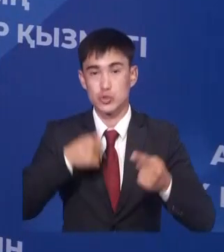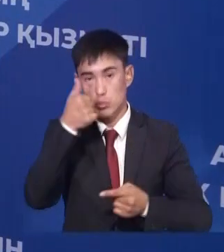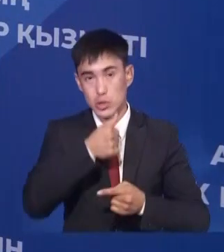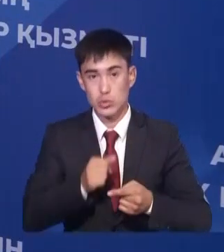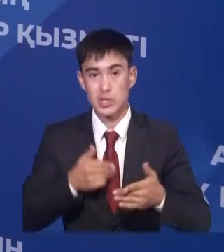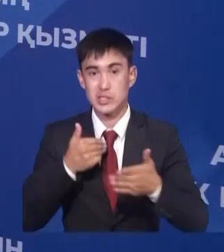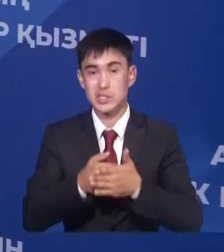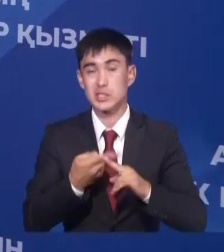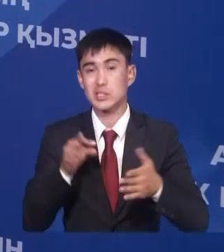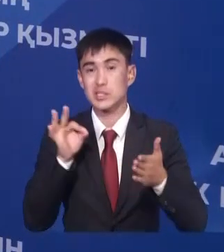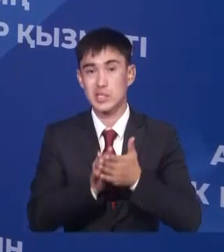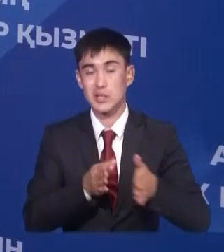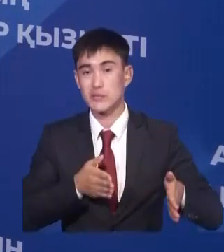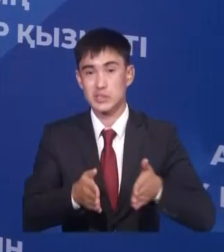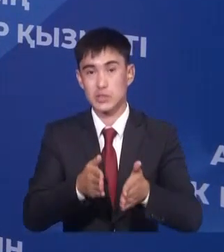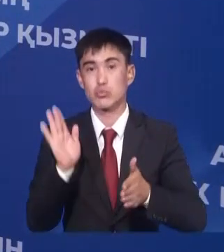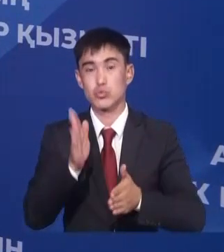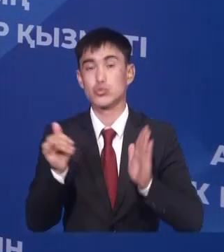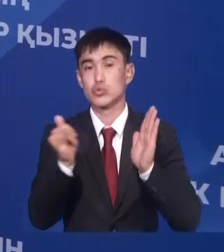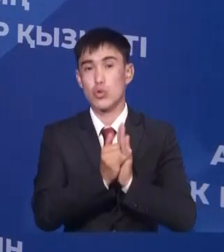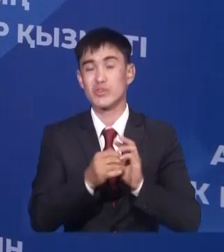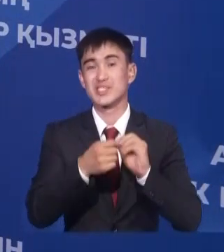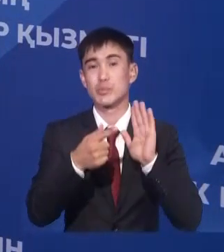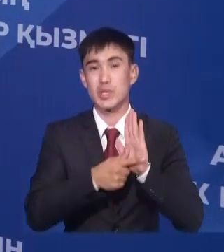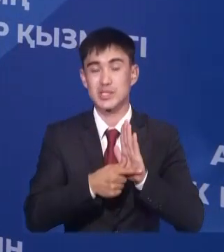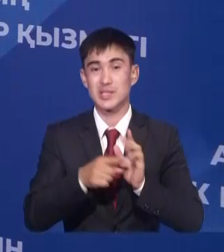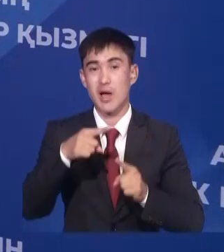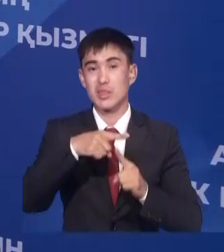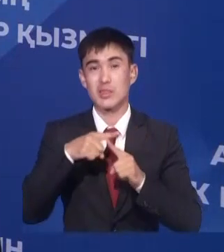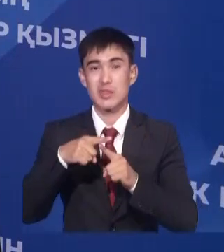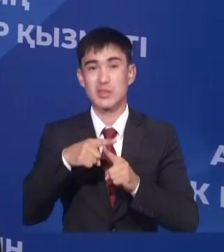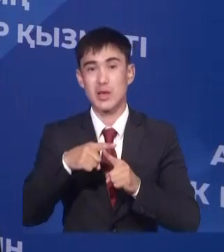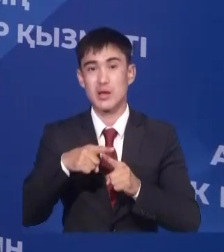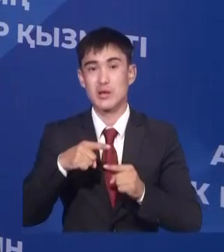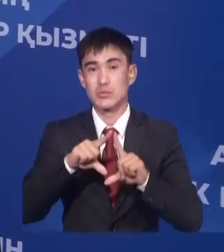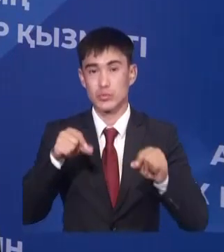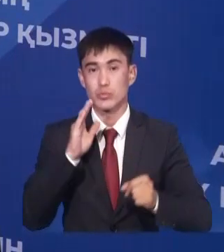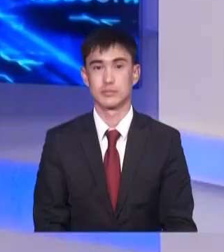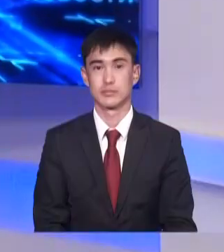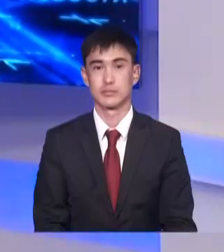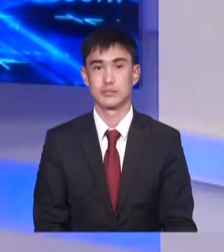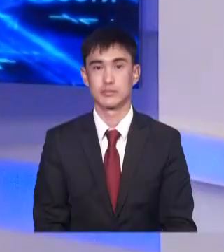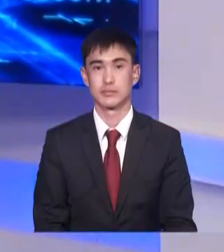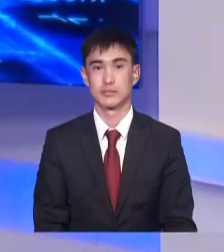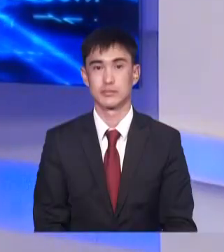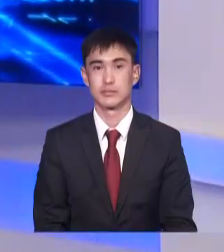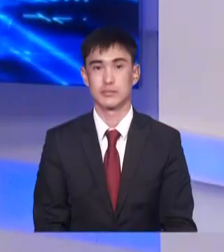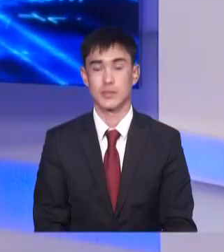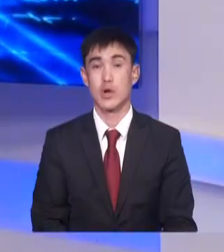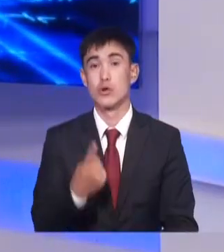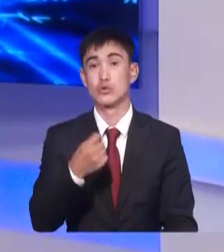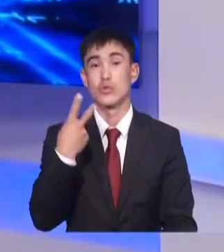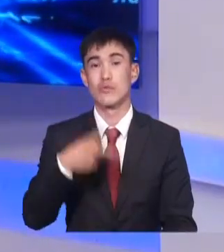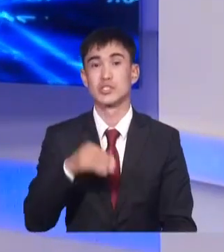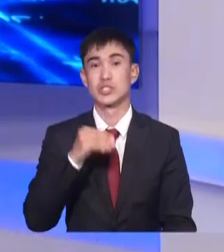для достижения этих целей вдоль трасс будет установлено 17 антенно-мачтовых сооружений. Неароматное